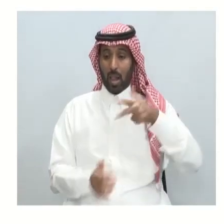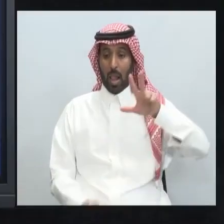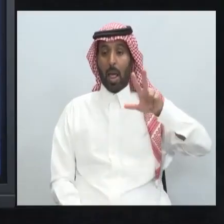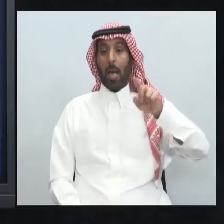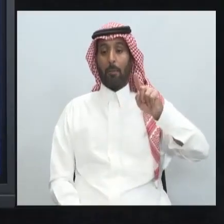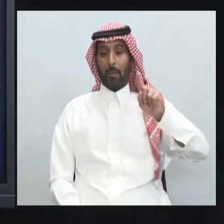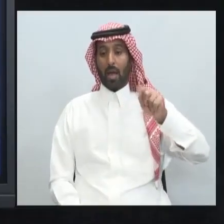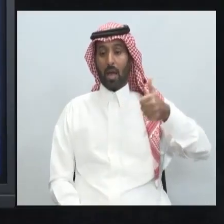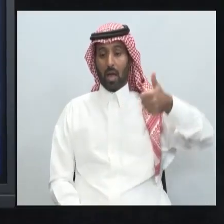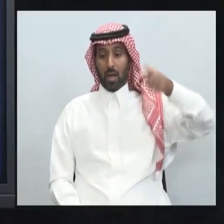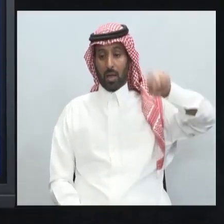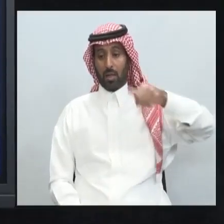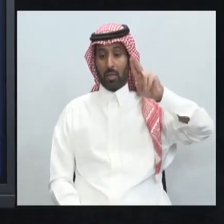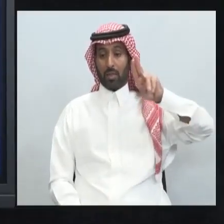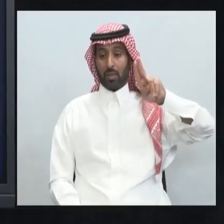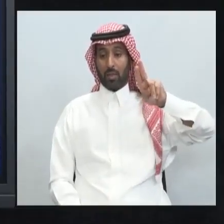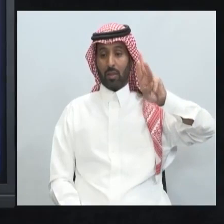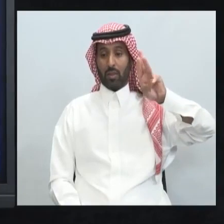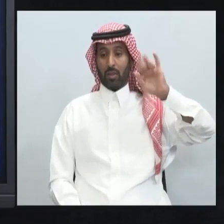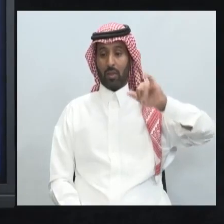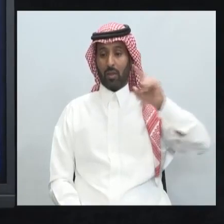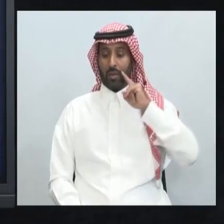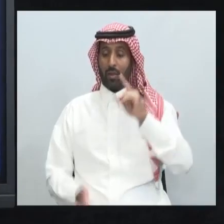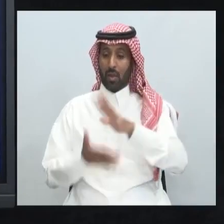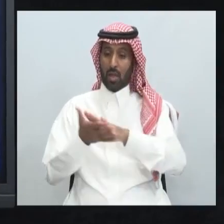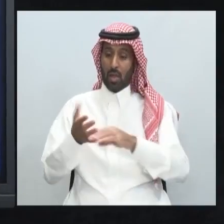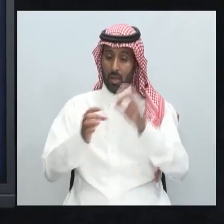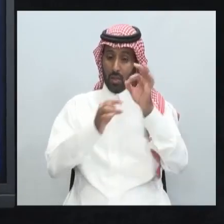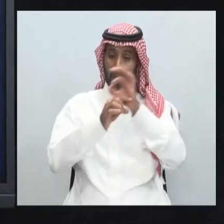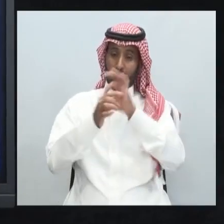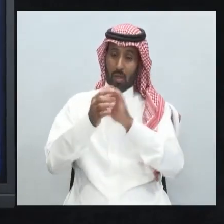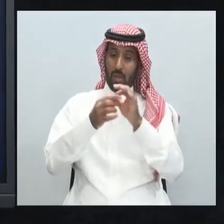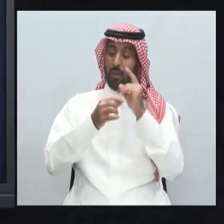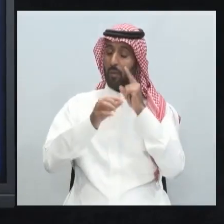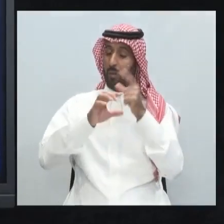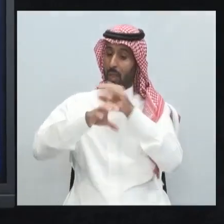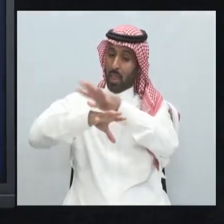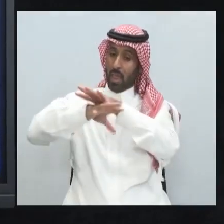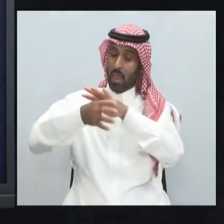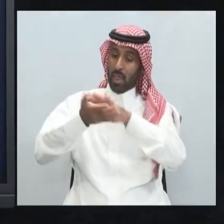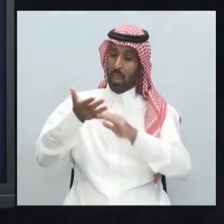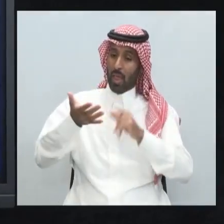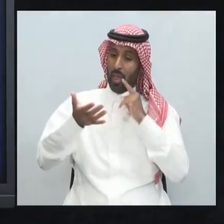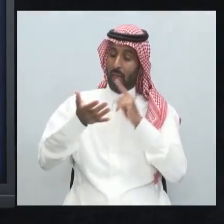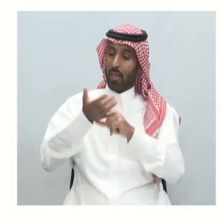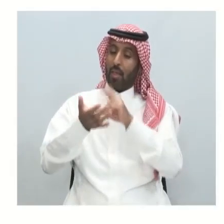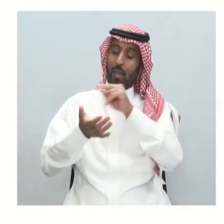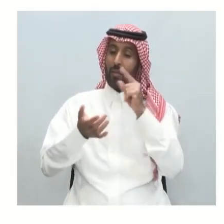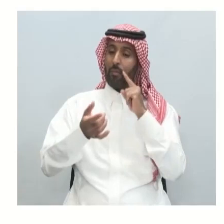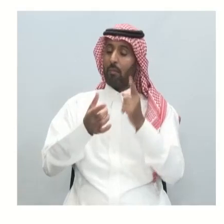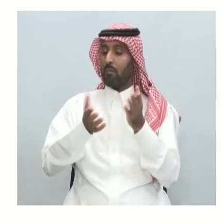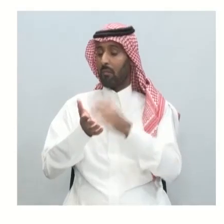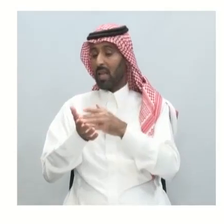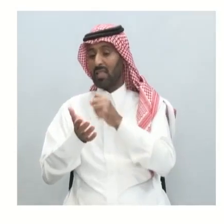للشبكه البلوريه توجد فيها شبكه بلوريه شبيهه بالشبكه البلوريه المواد الايونيه ولكنها اضعف بسبب